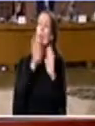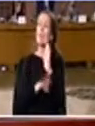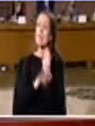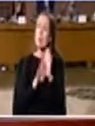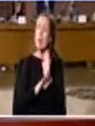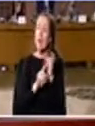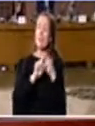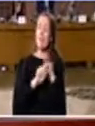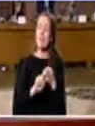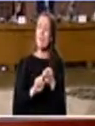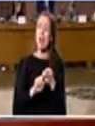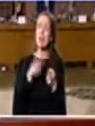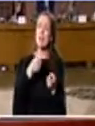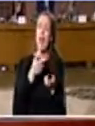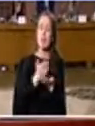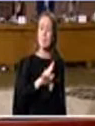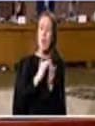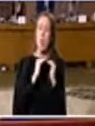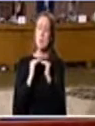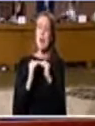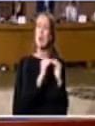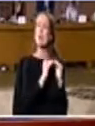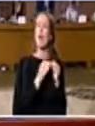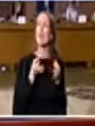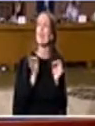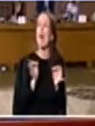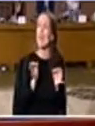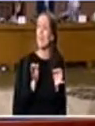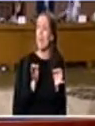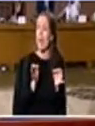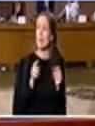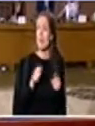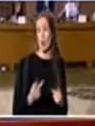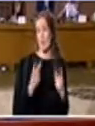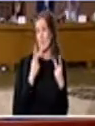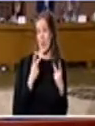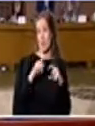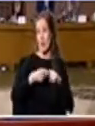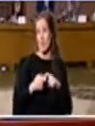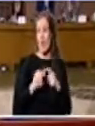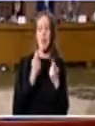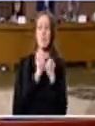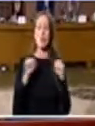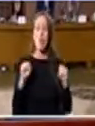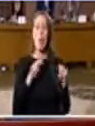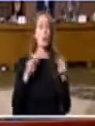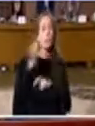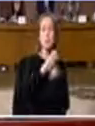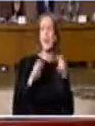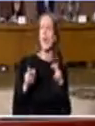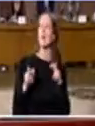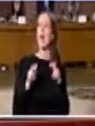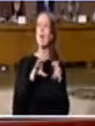budemo govorili o međusobnom usklađivanju kvalifikacija, koji jesu važan segment za slobodu kretanja radne snage